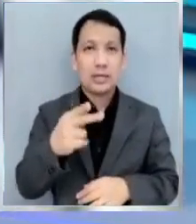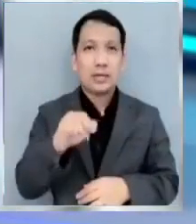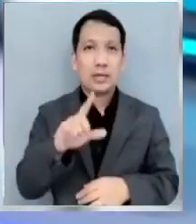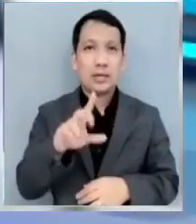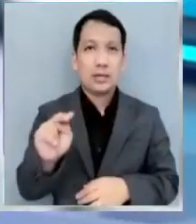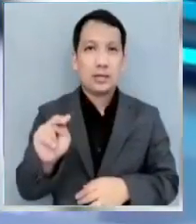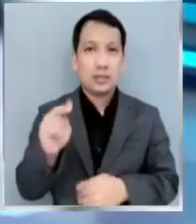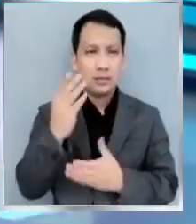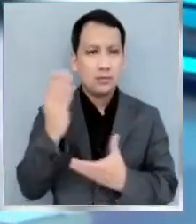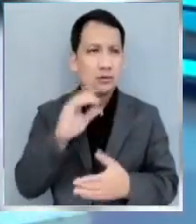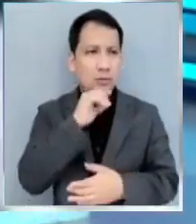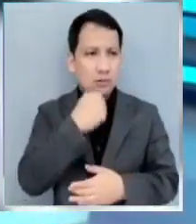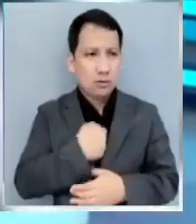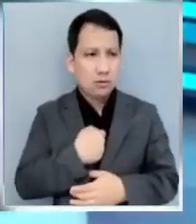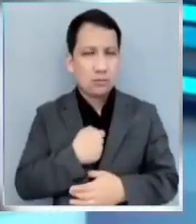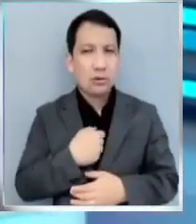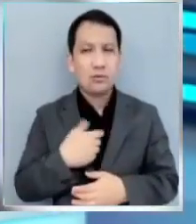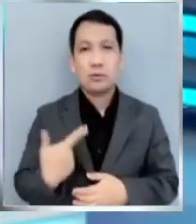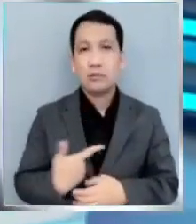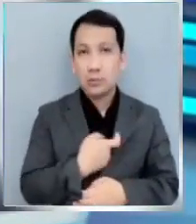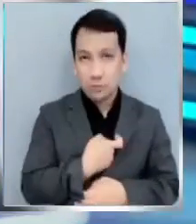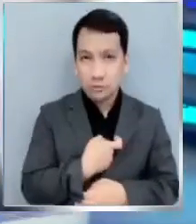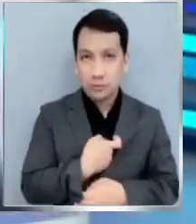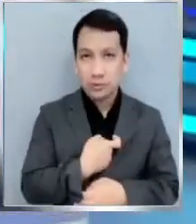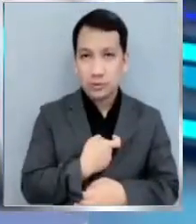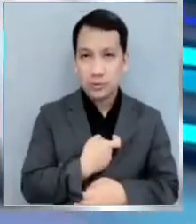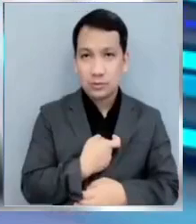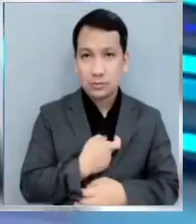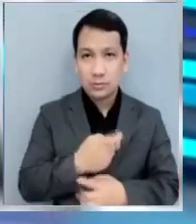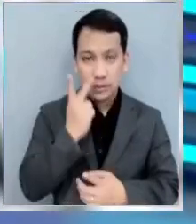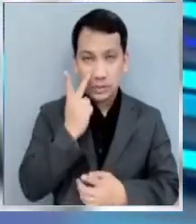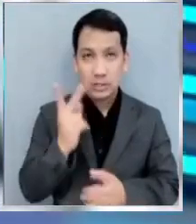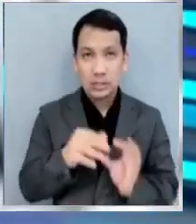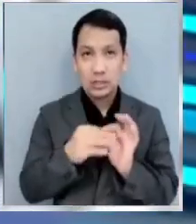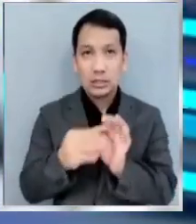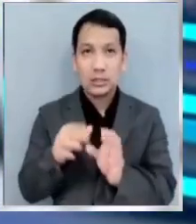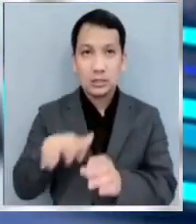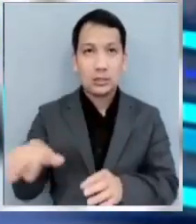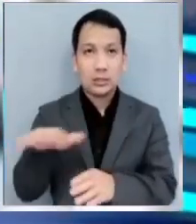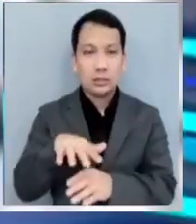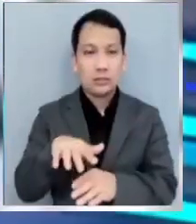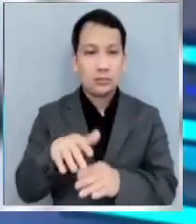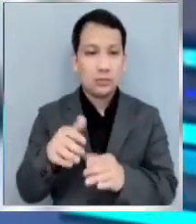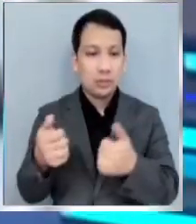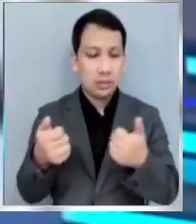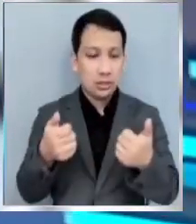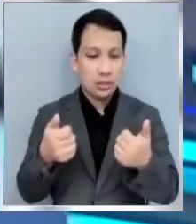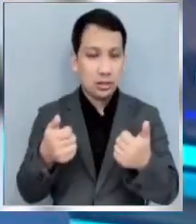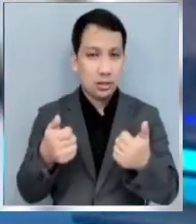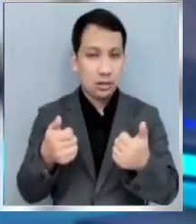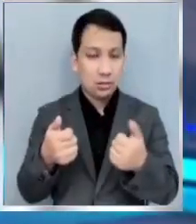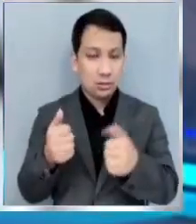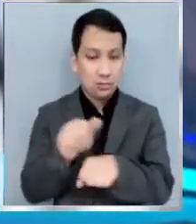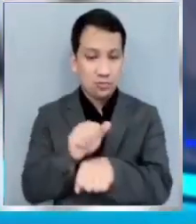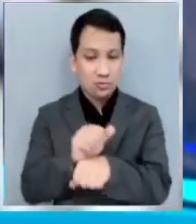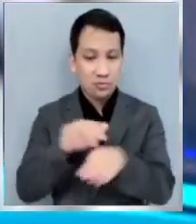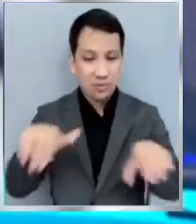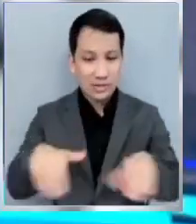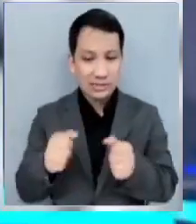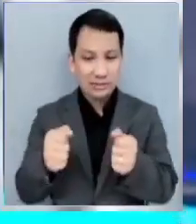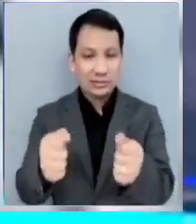kanilang katandaan at iniindang sakit, nakikipagsapalaran pa rin sa kalsada para masuklian ang kanilang hirap